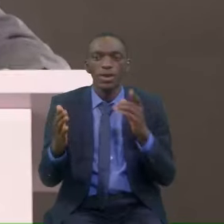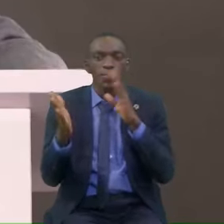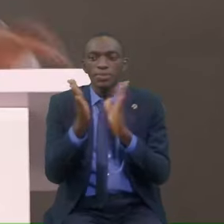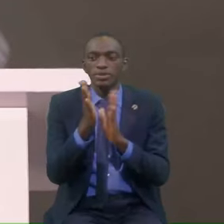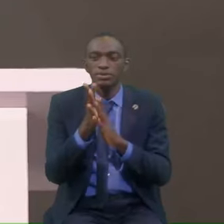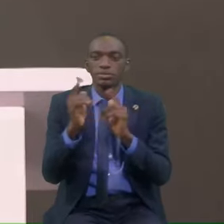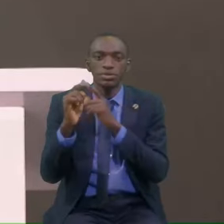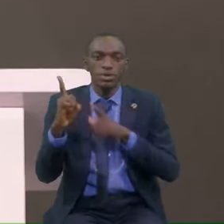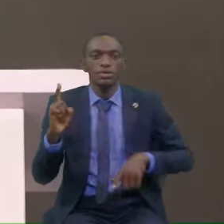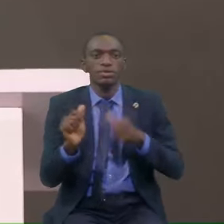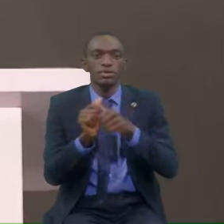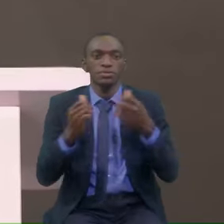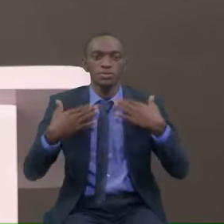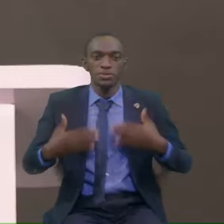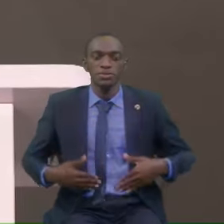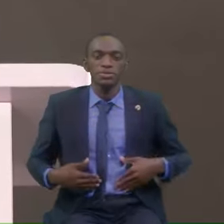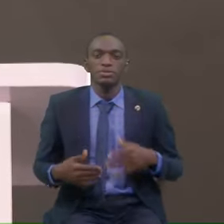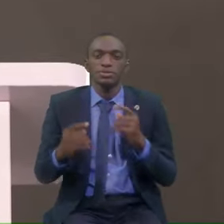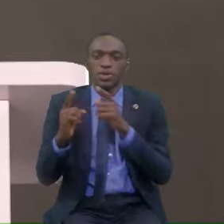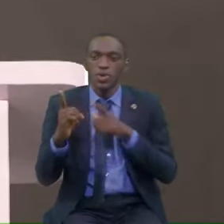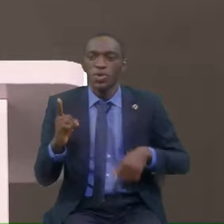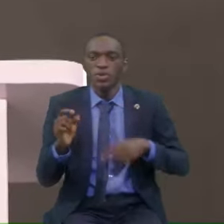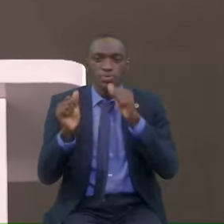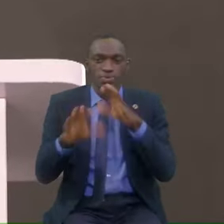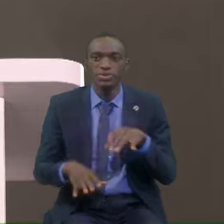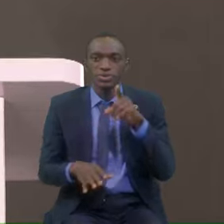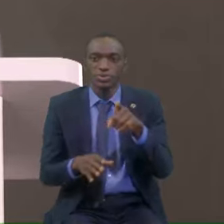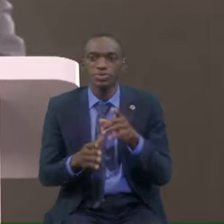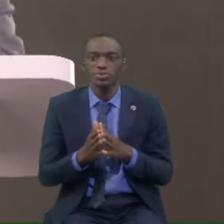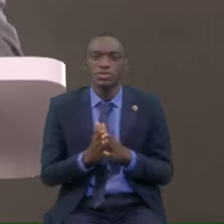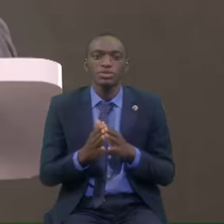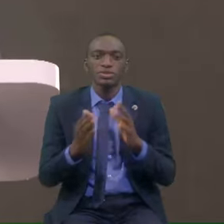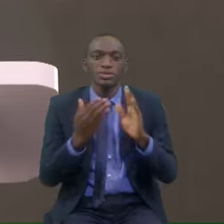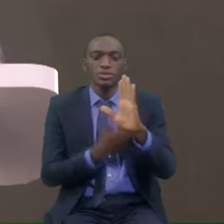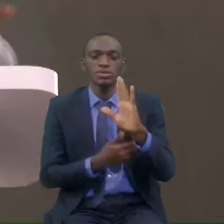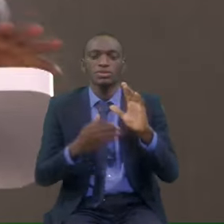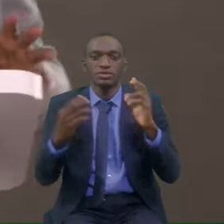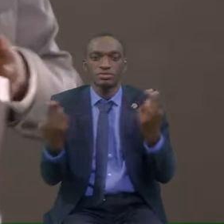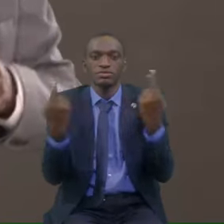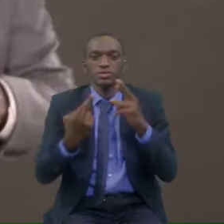à Dieu tout le monde. Que le Seigneur vous bénisse, vous réveille